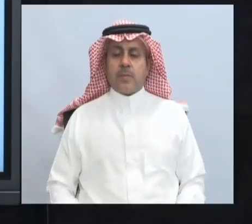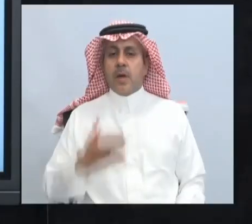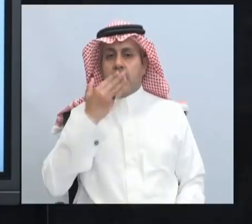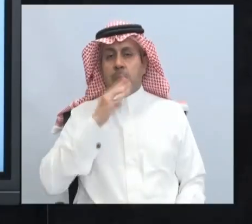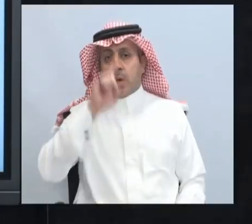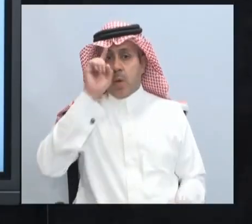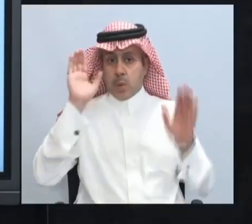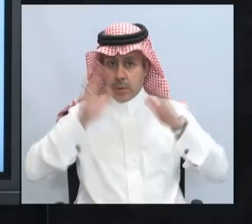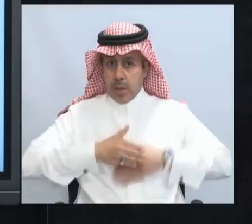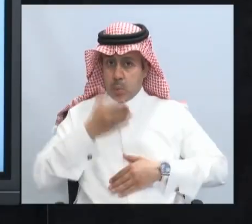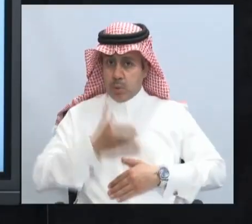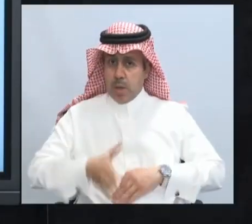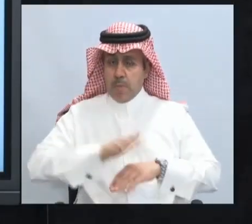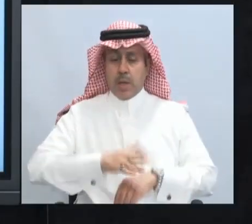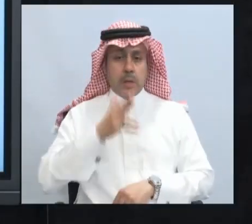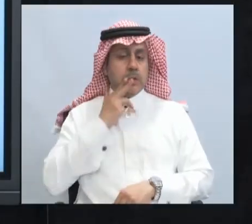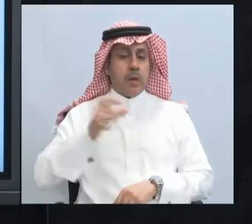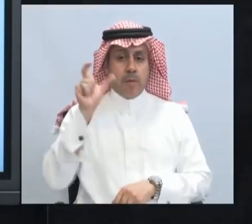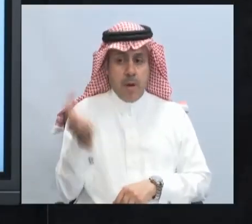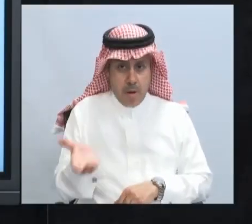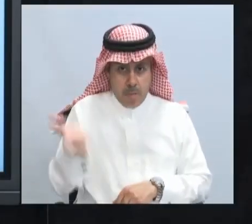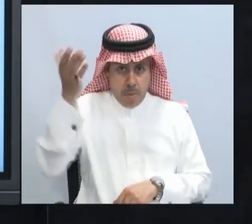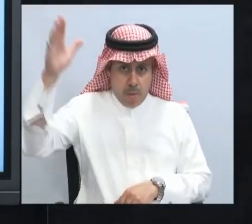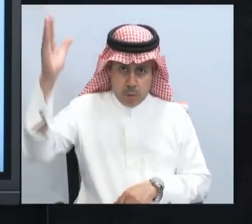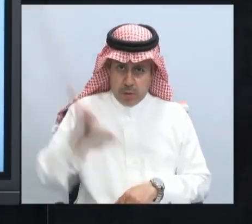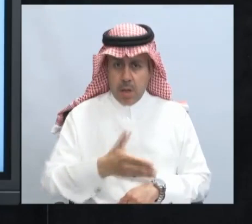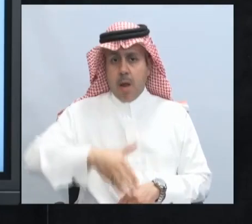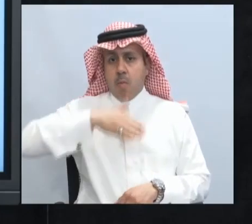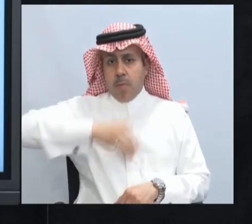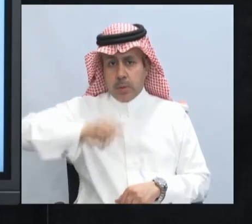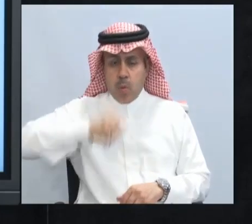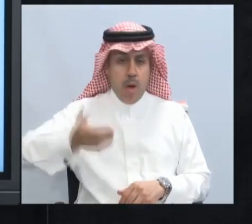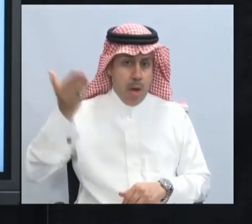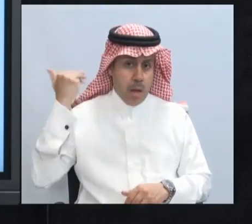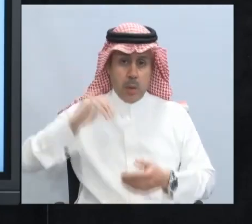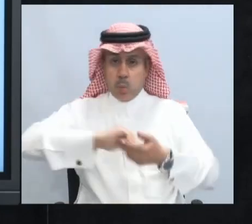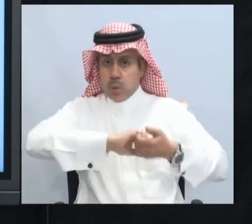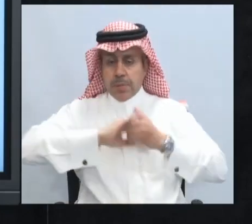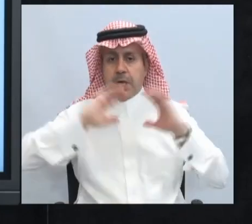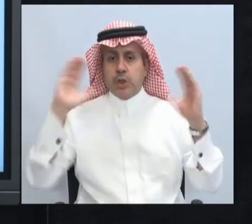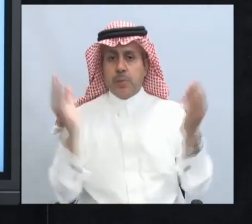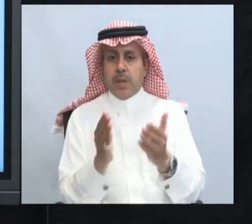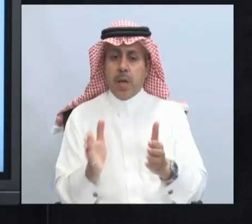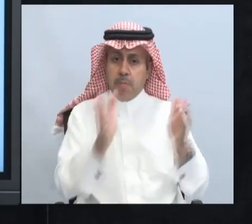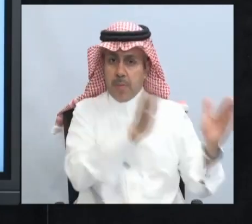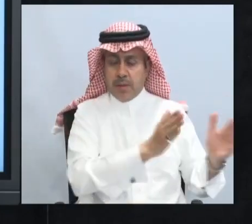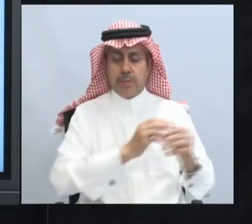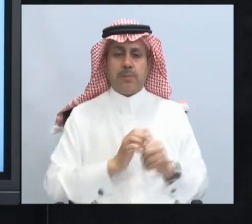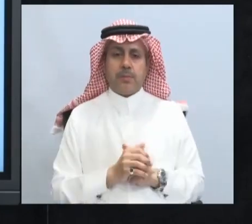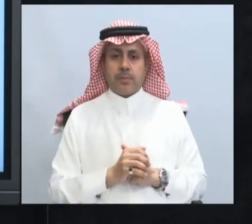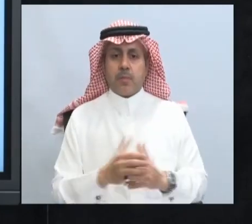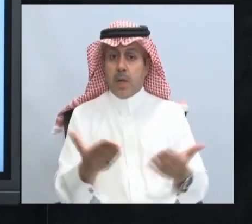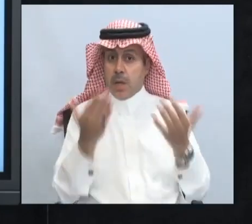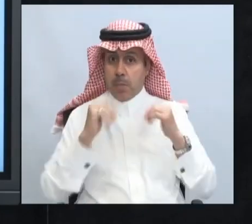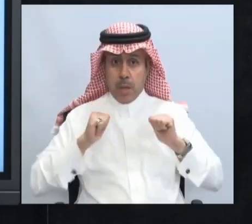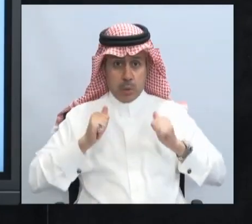الحمد لله والصلاه والسلام على اشرف الانبياء والمرسلين نبينا محمد واله وصحبه اجمعين اما بعد حياكم